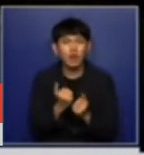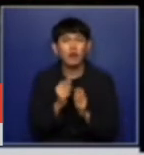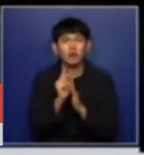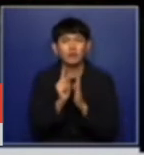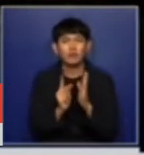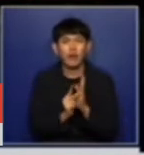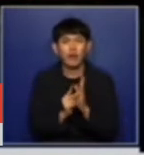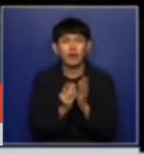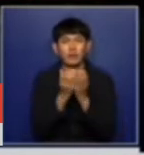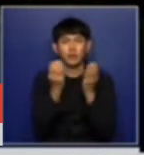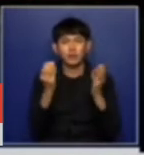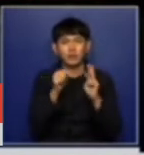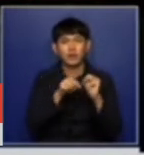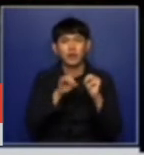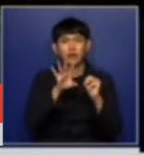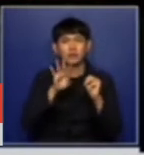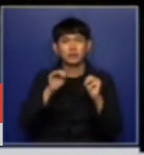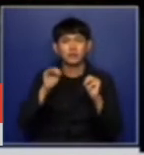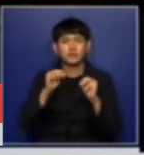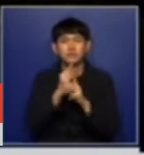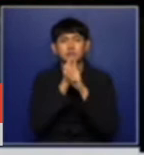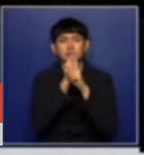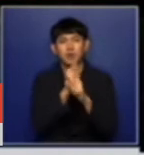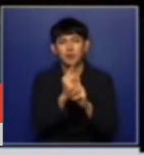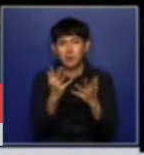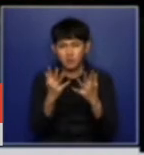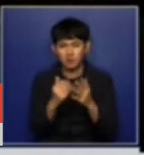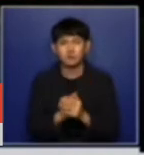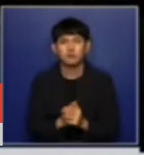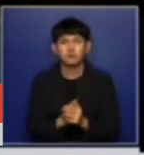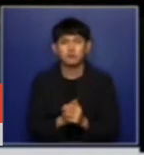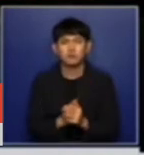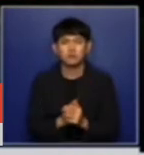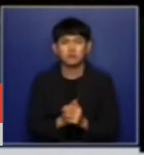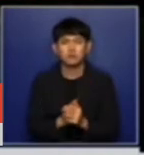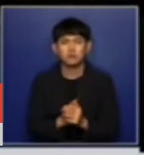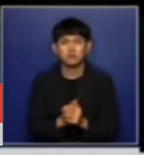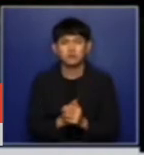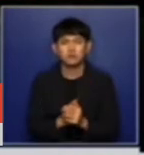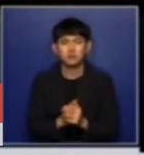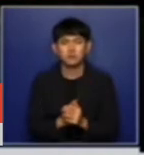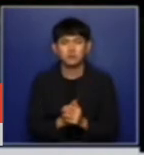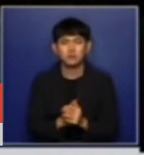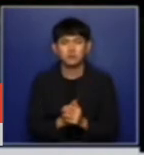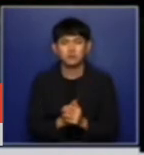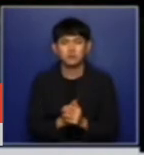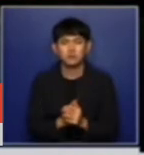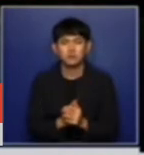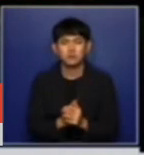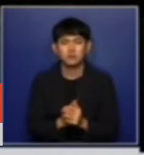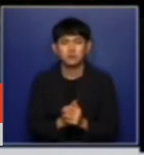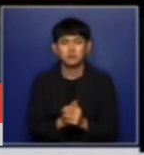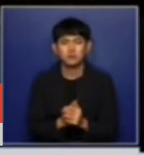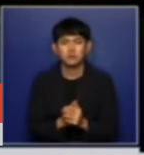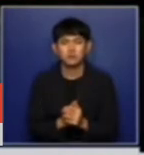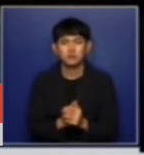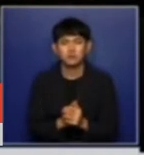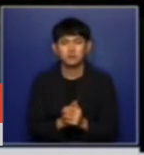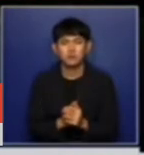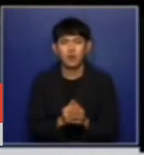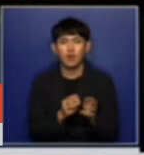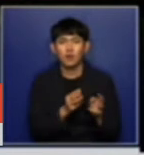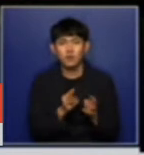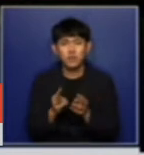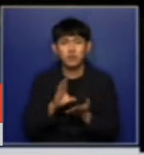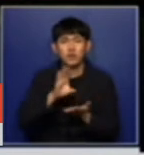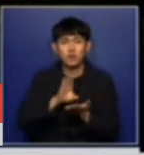ตรา140ปี60เนี่ยนะครับแล้วก็วิธีการงบประมา